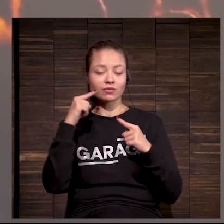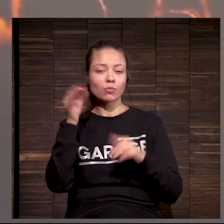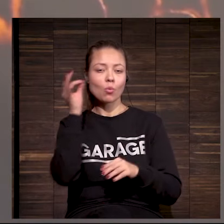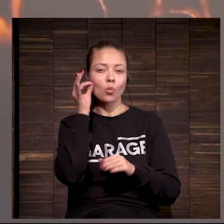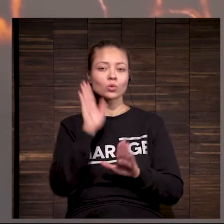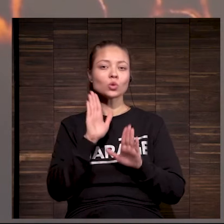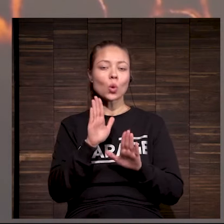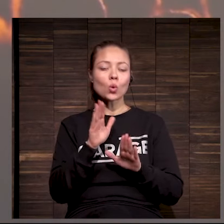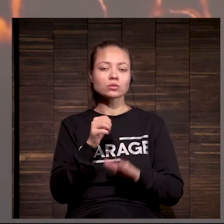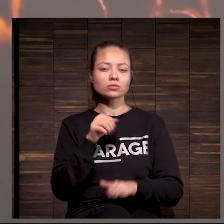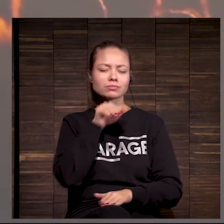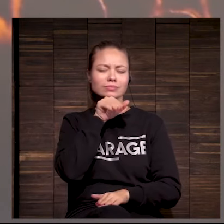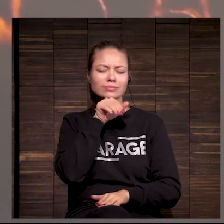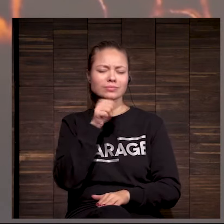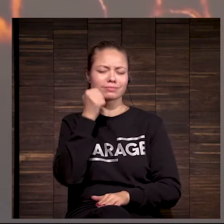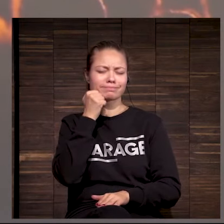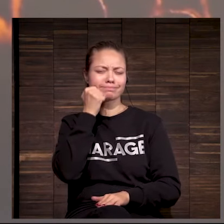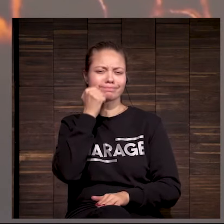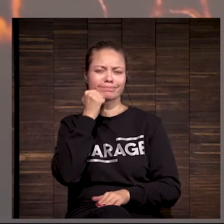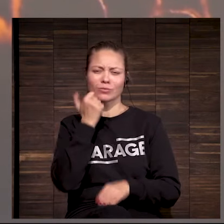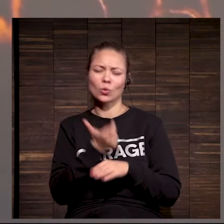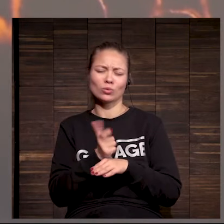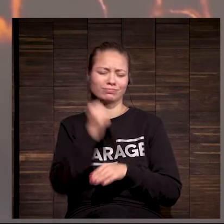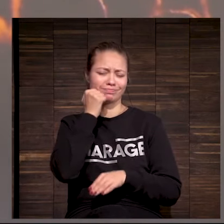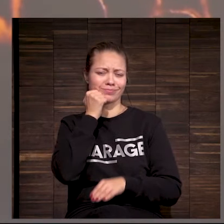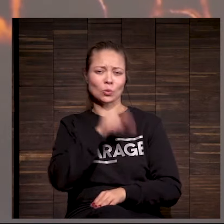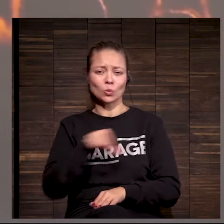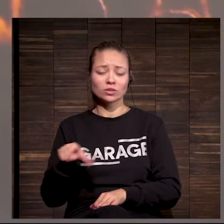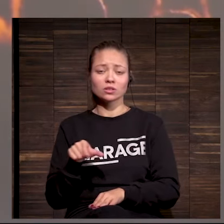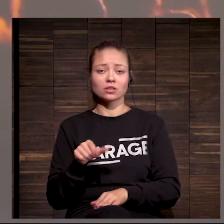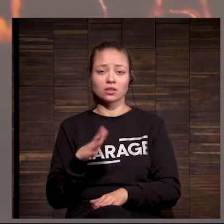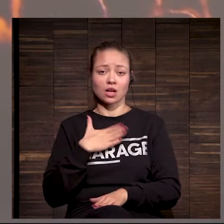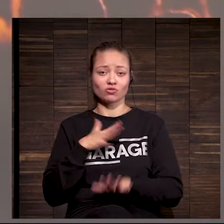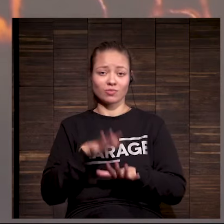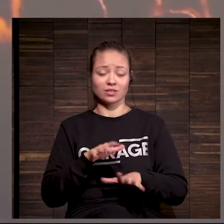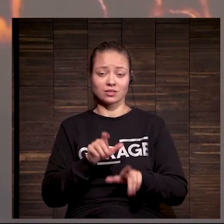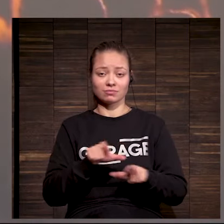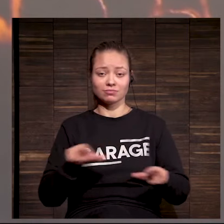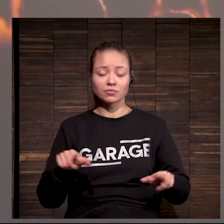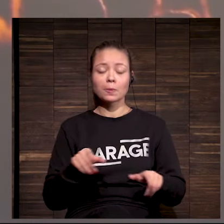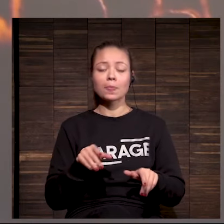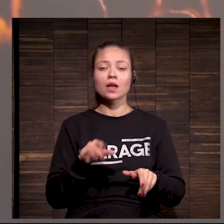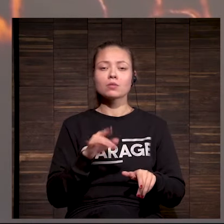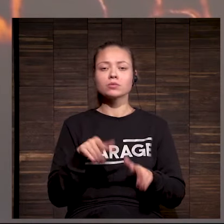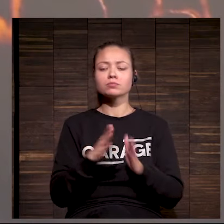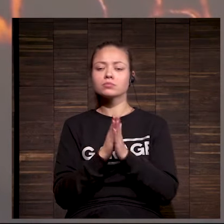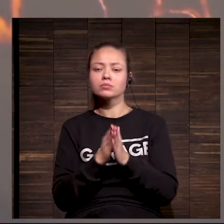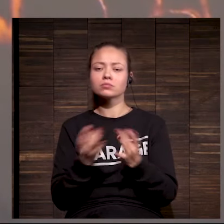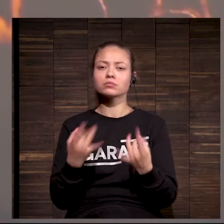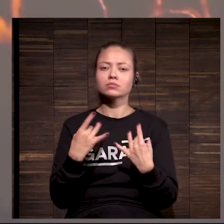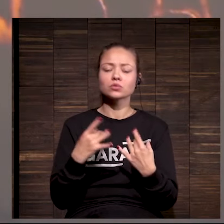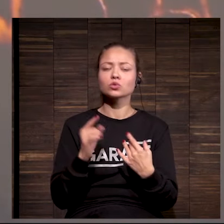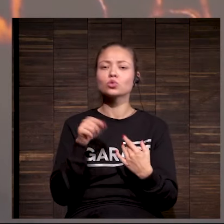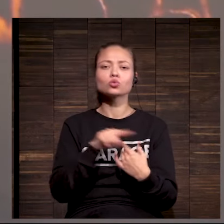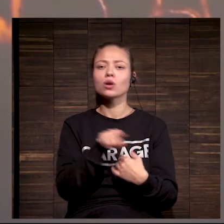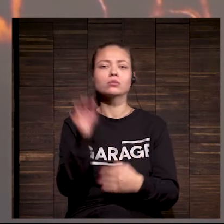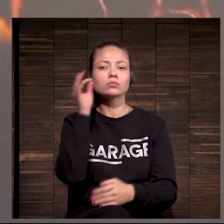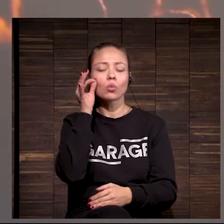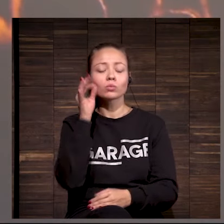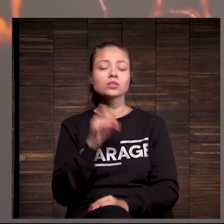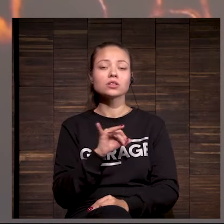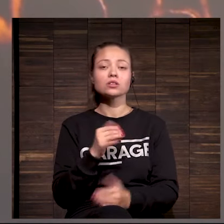только де беды буквально чем пожилые люди нашего местного сообщества мы просили поделиться фольклором которая не помню а то